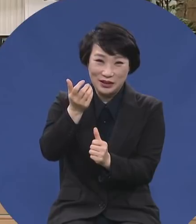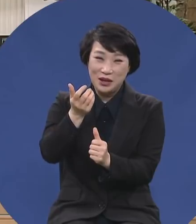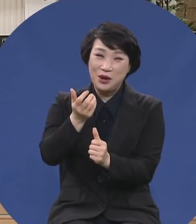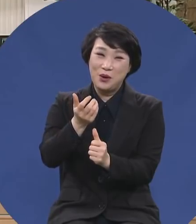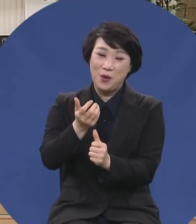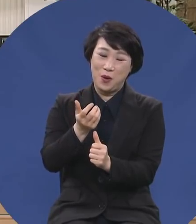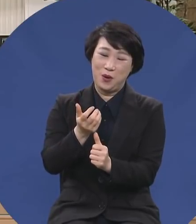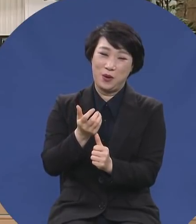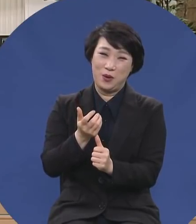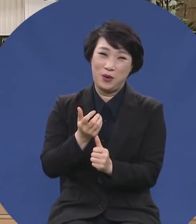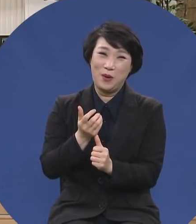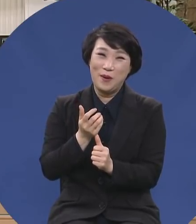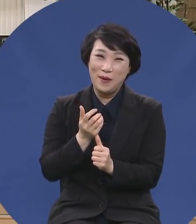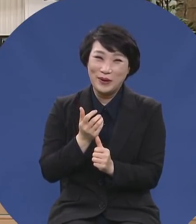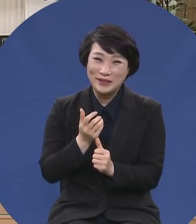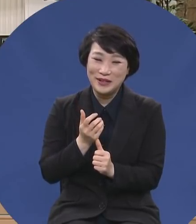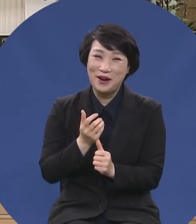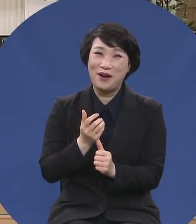성령이